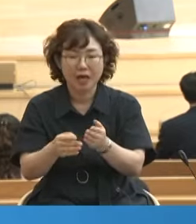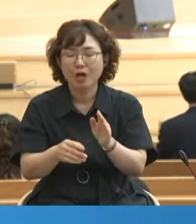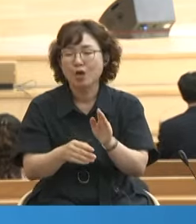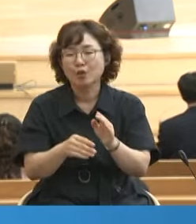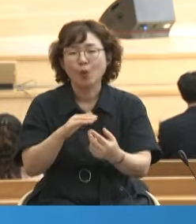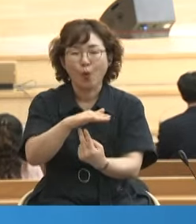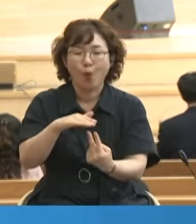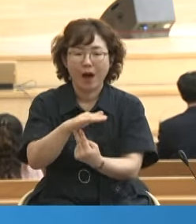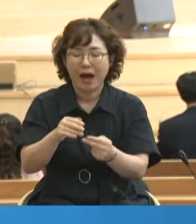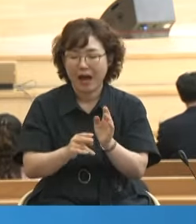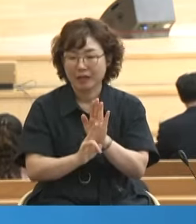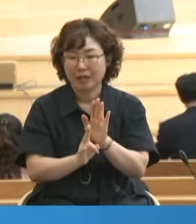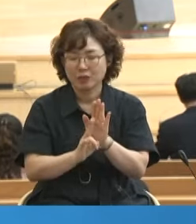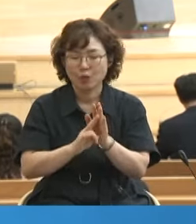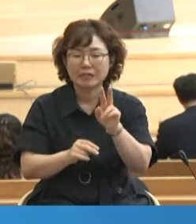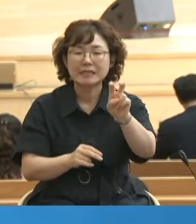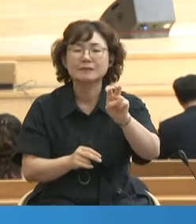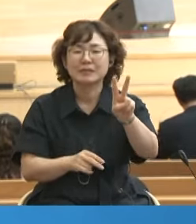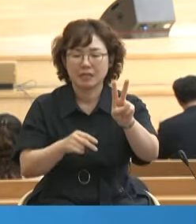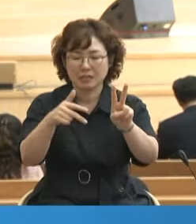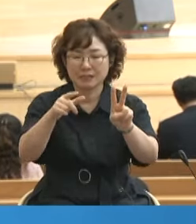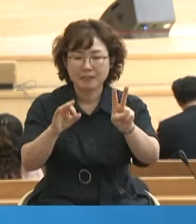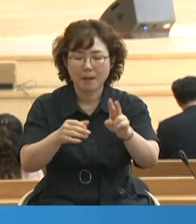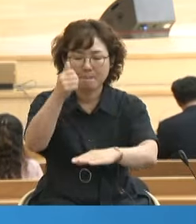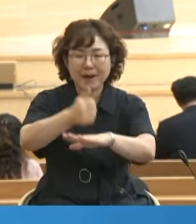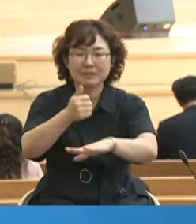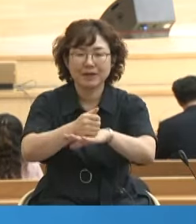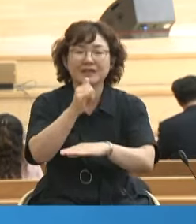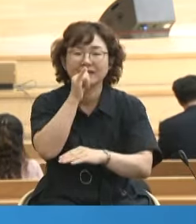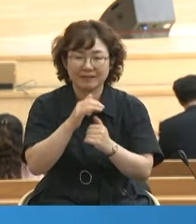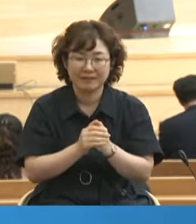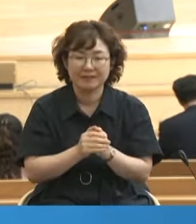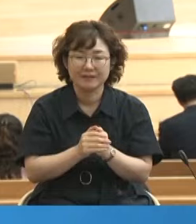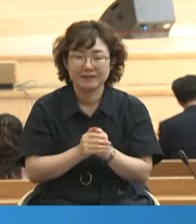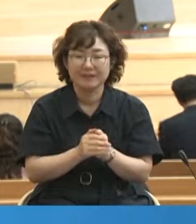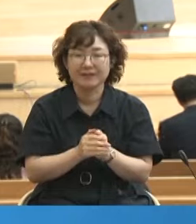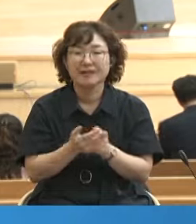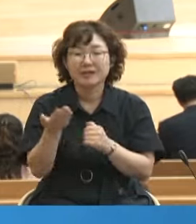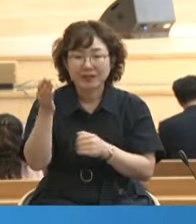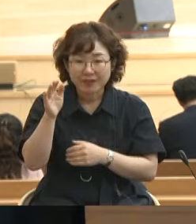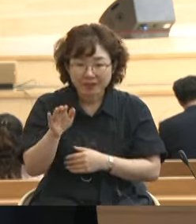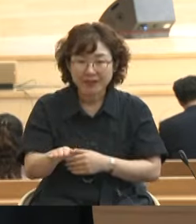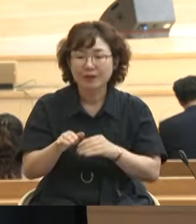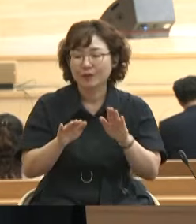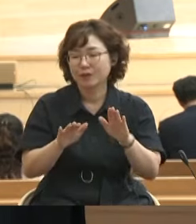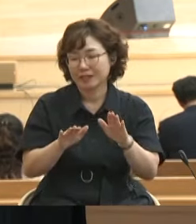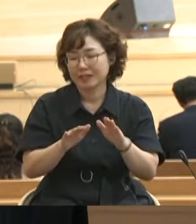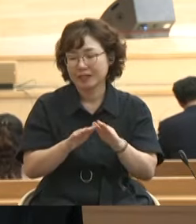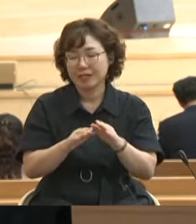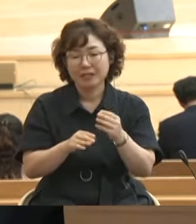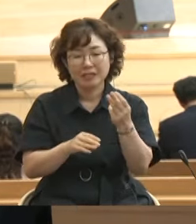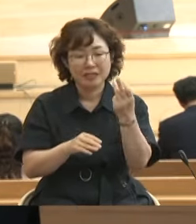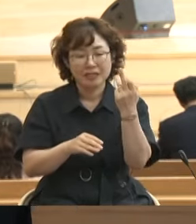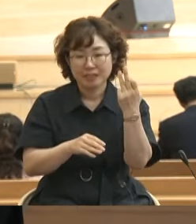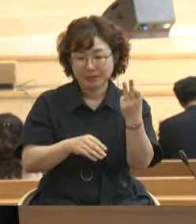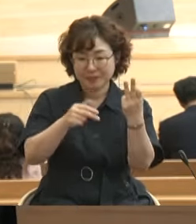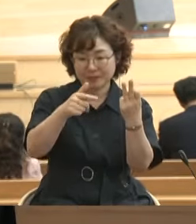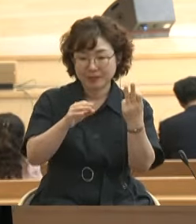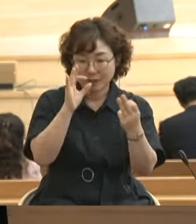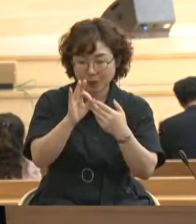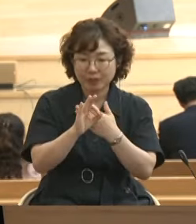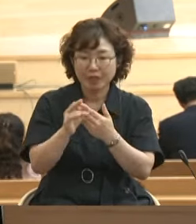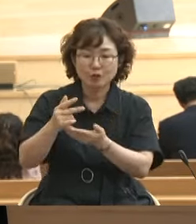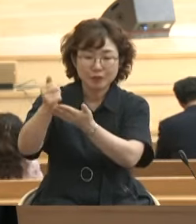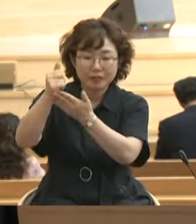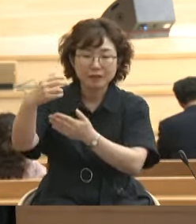요한계시록 22장 마지막 장도 있는 거예요. 자, 그런데 오늘 13절에 보니까 우리 주님도